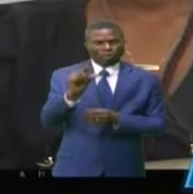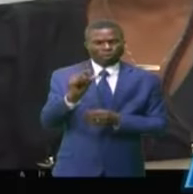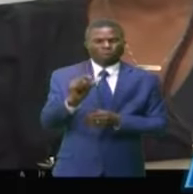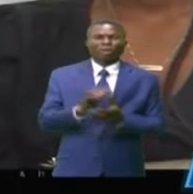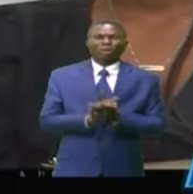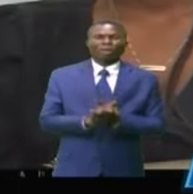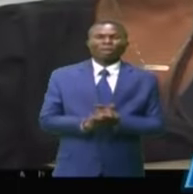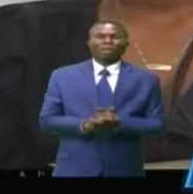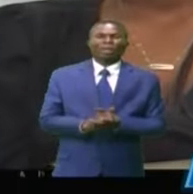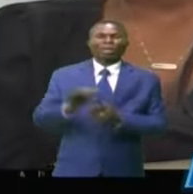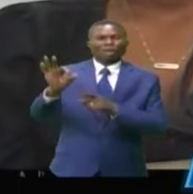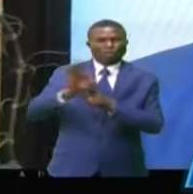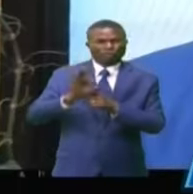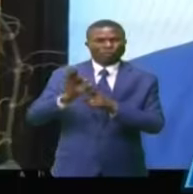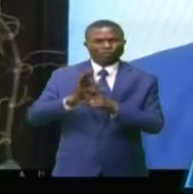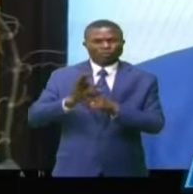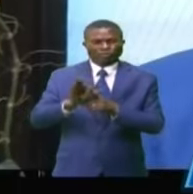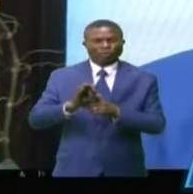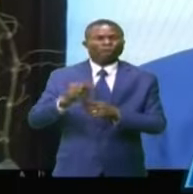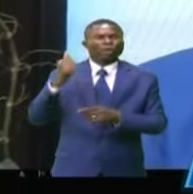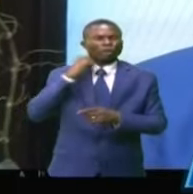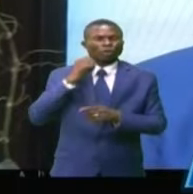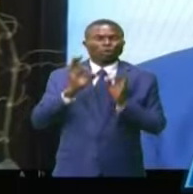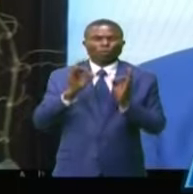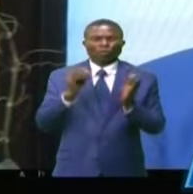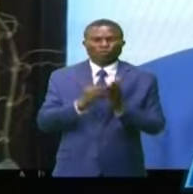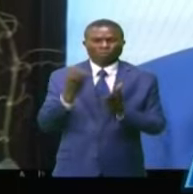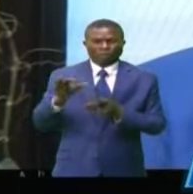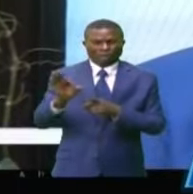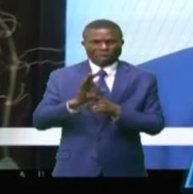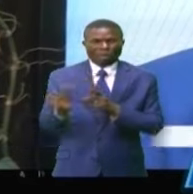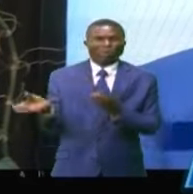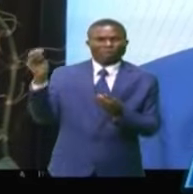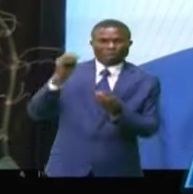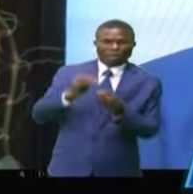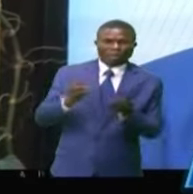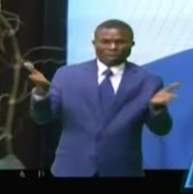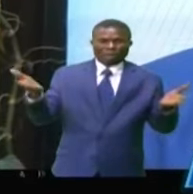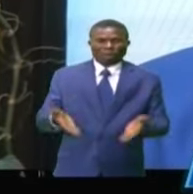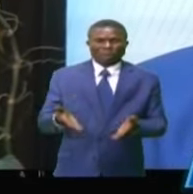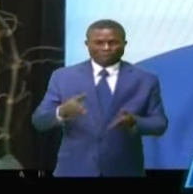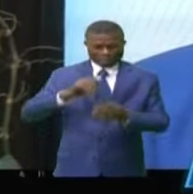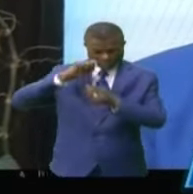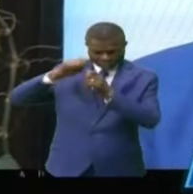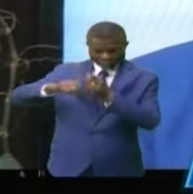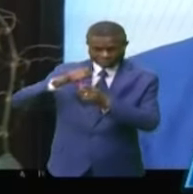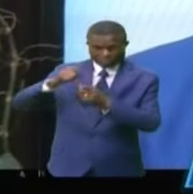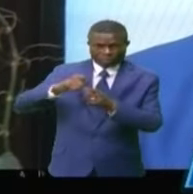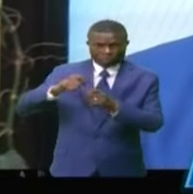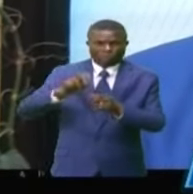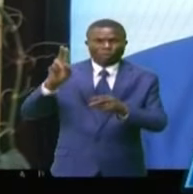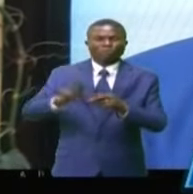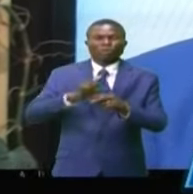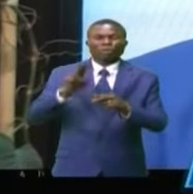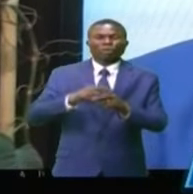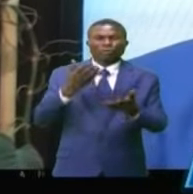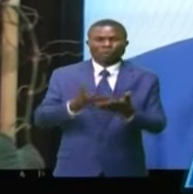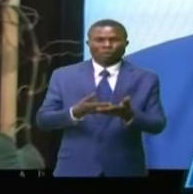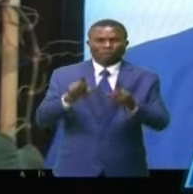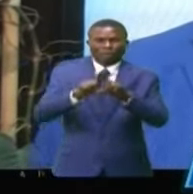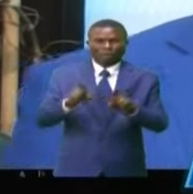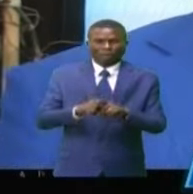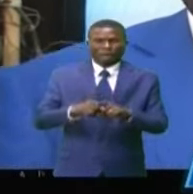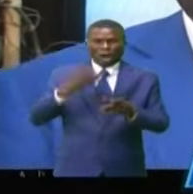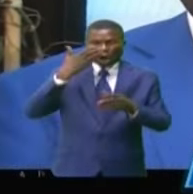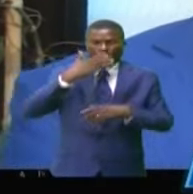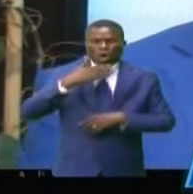s'emploie à la formation des optométristes. La formation est également complétée par la présence des laboratoires d'application et une